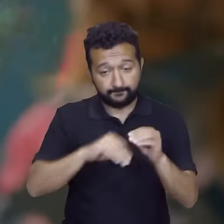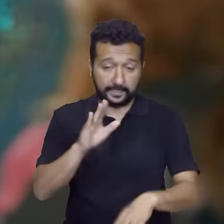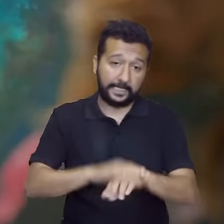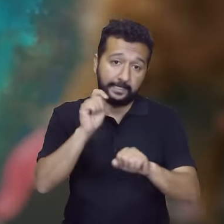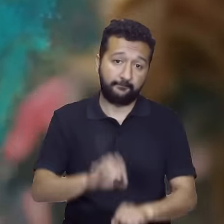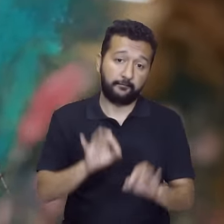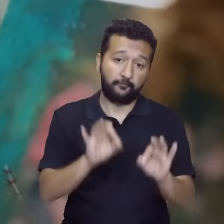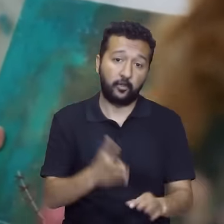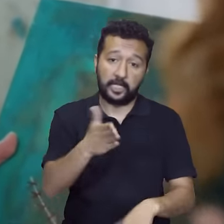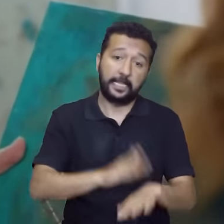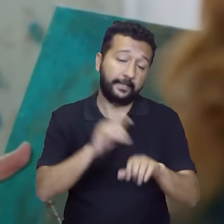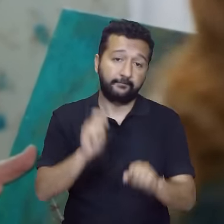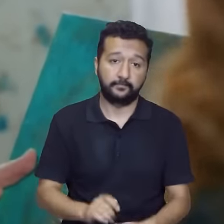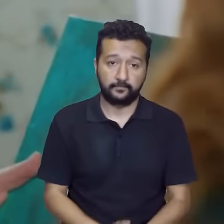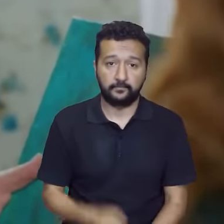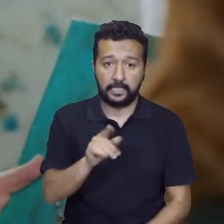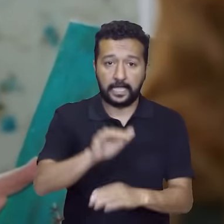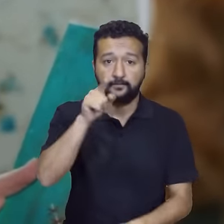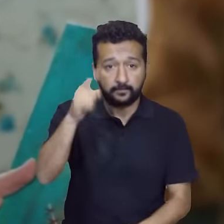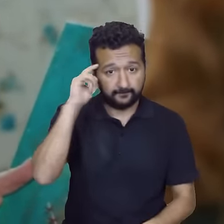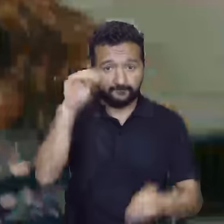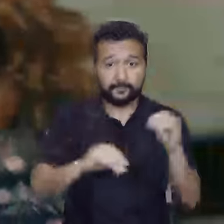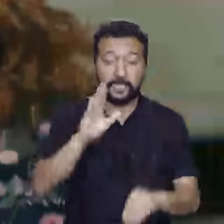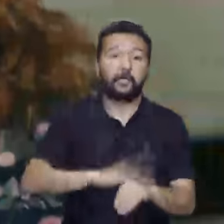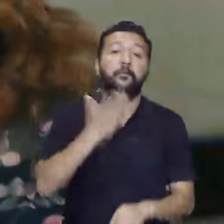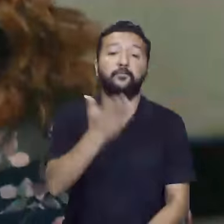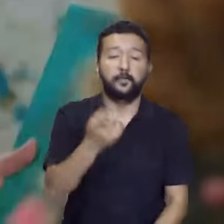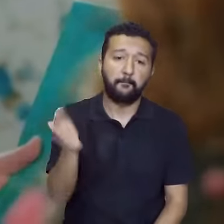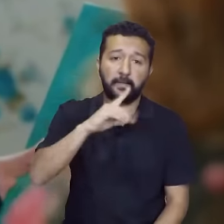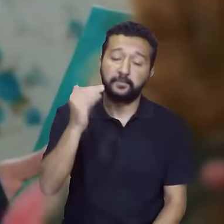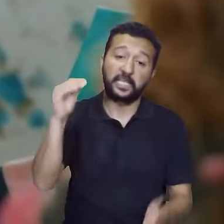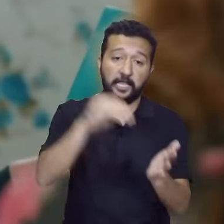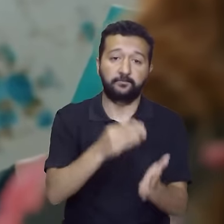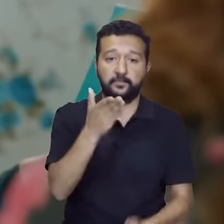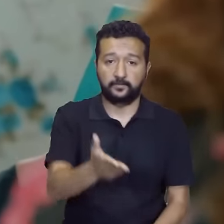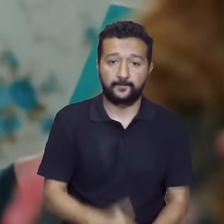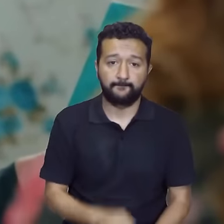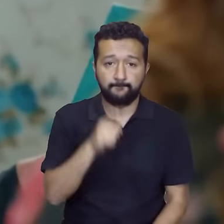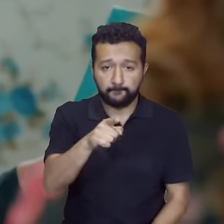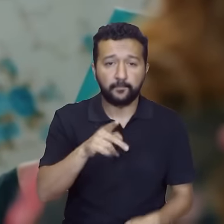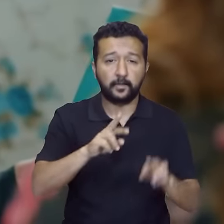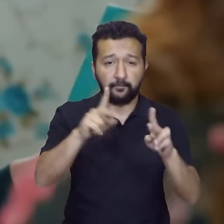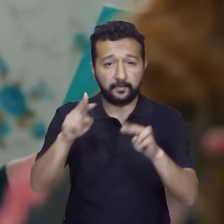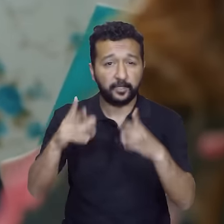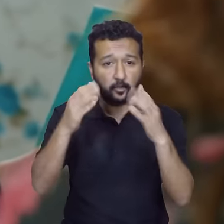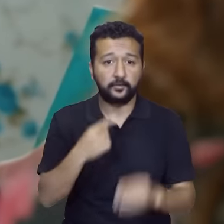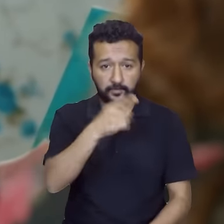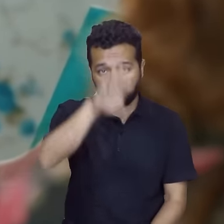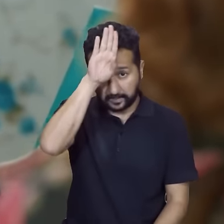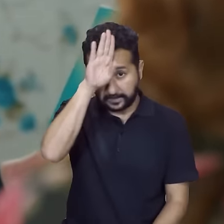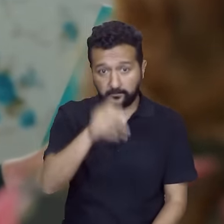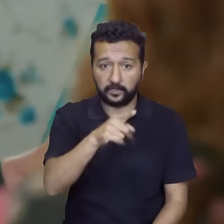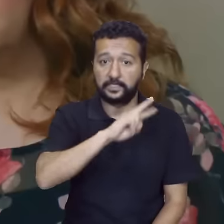kattım yani. Ne yapsaydın? Hayatım, sen yorum katmamışsın. Başka bir şey katmışsın. Yani yırtık pırtık da olsa bir paşa